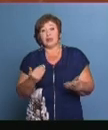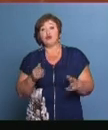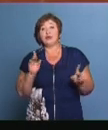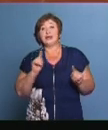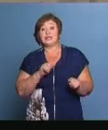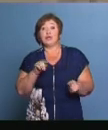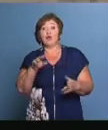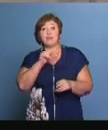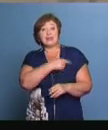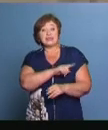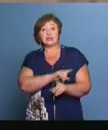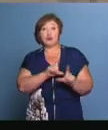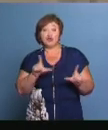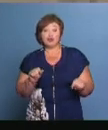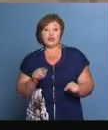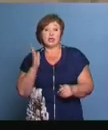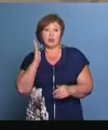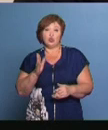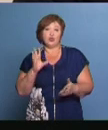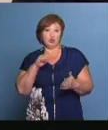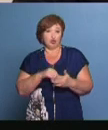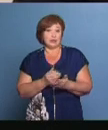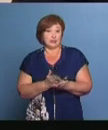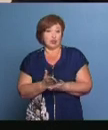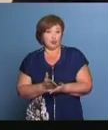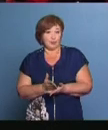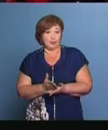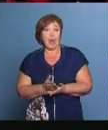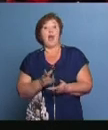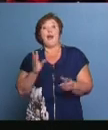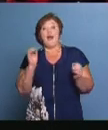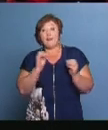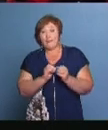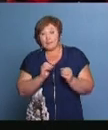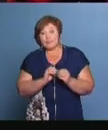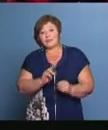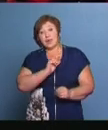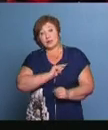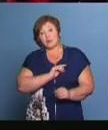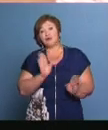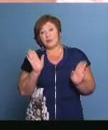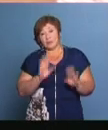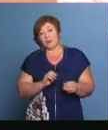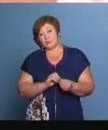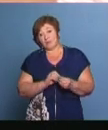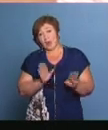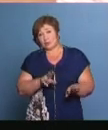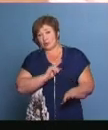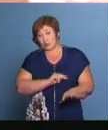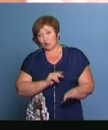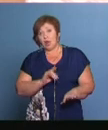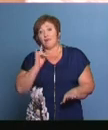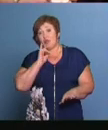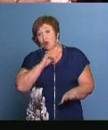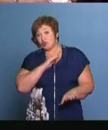в медучреждение потребовал федеральный закон. И как работали, так и останутся работать в детских дошкольных